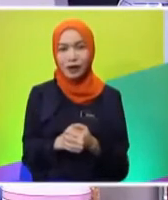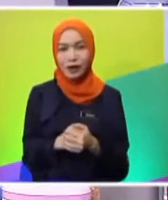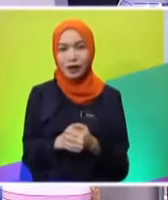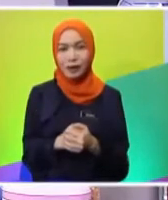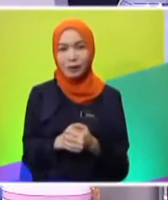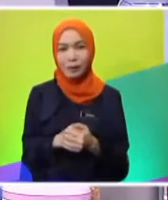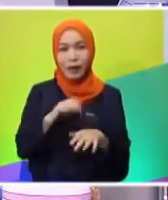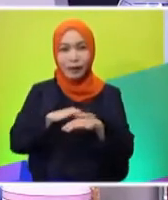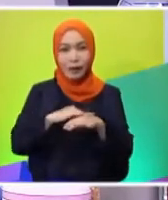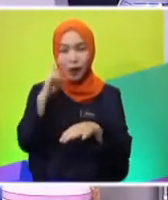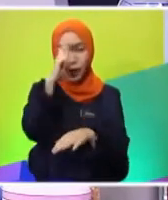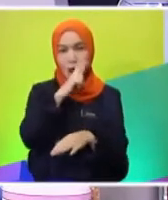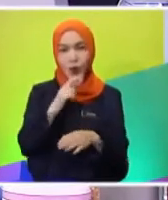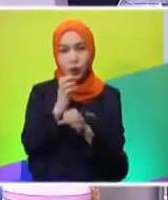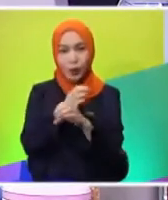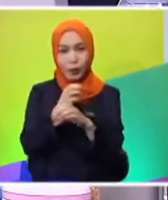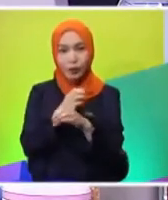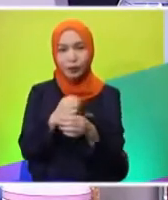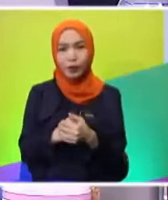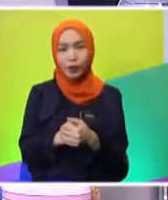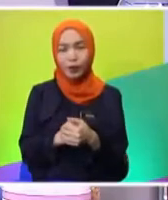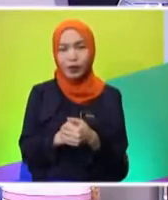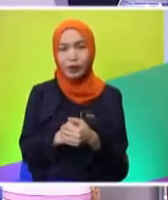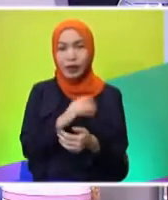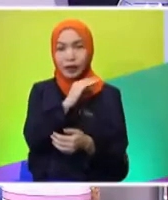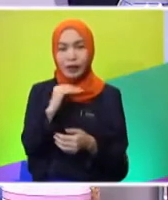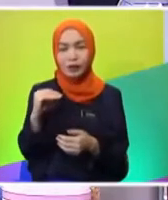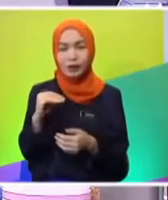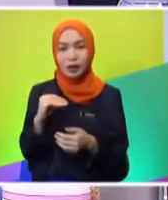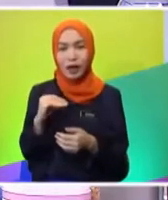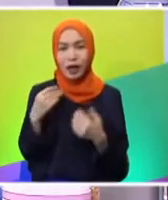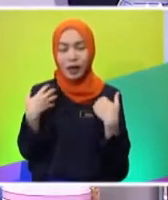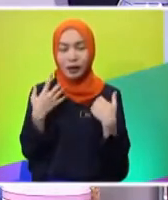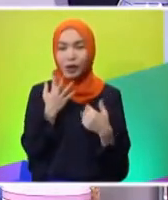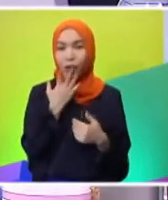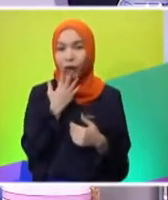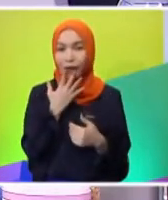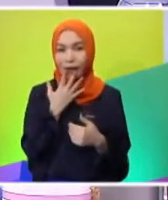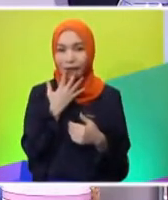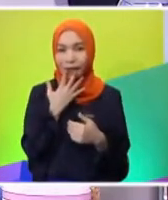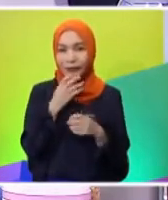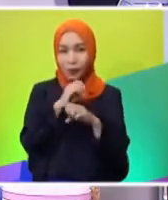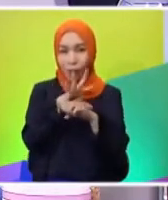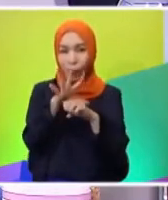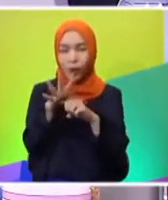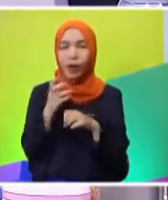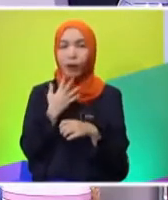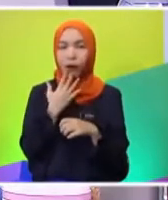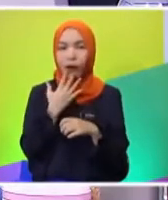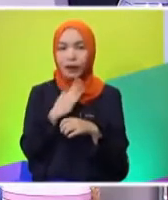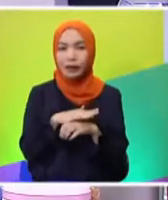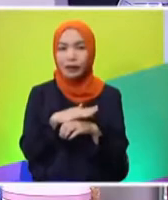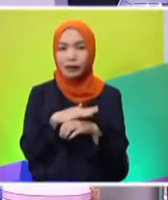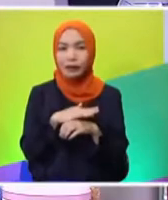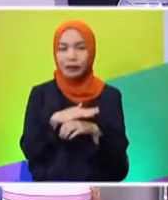bentuknya kemudian ada juga penggunaan tuna warna dan juga kalau tak salah Sayu nasibku